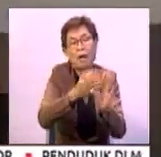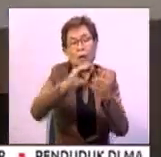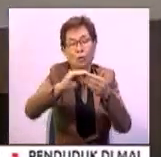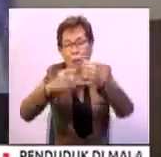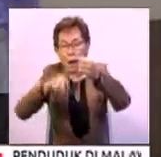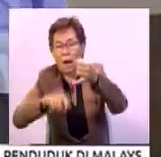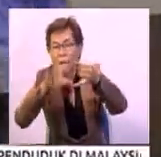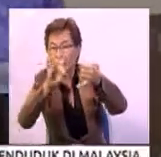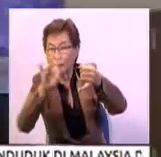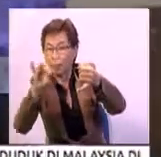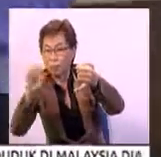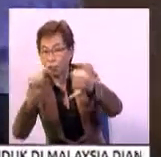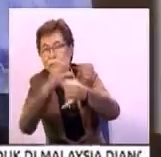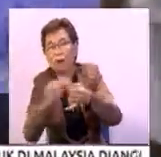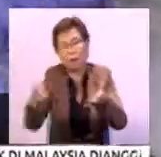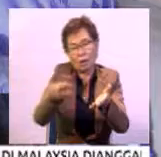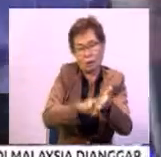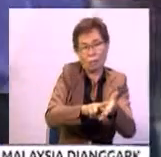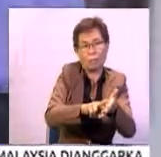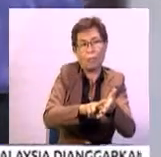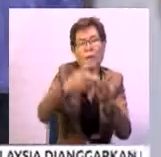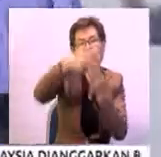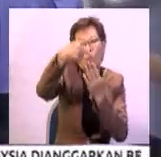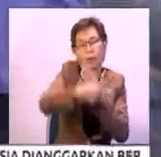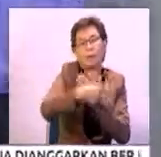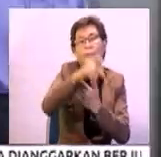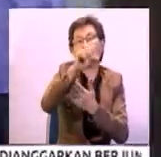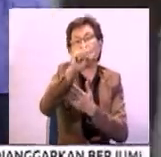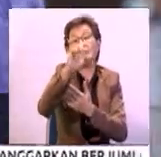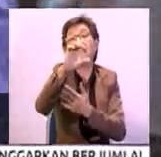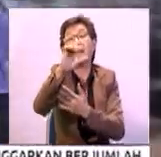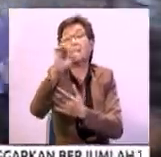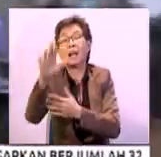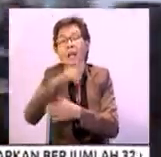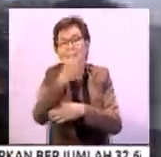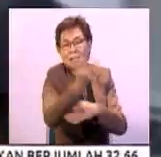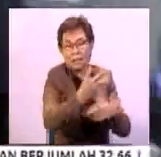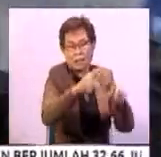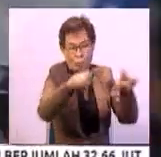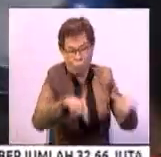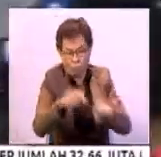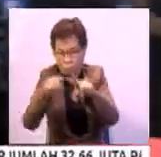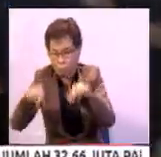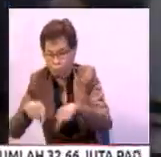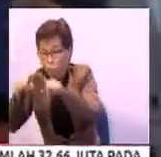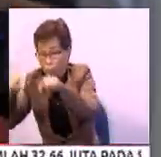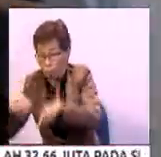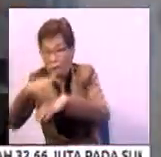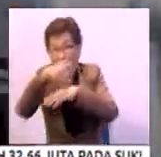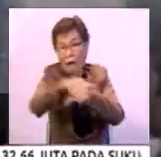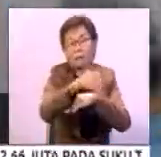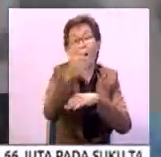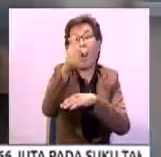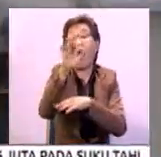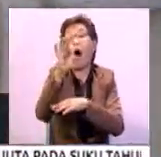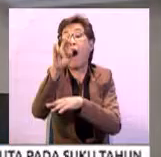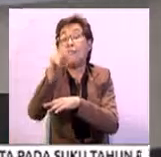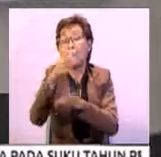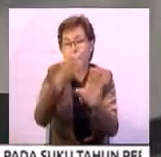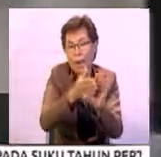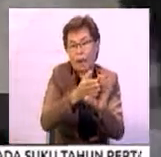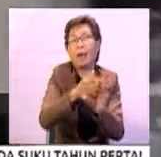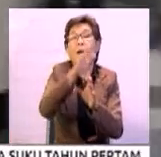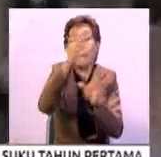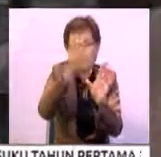akhir 880 dan juga direkodkan sebagai program CSR. Ketiga-tiga borang penghantaran wang dihantar ke Affin Bank dan bank itu